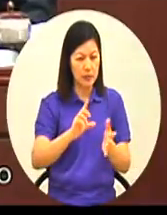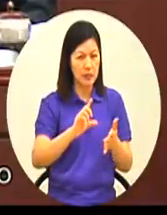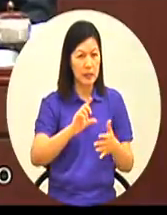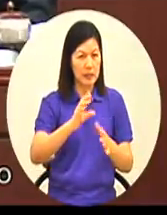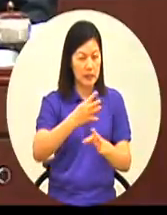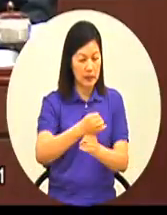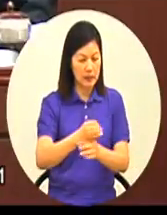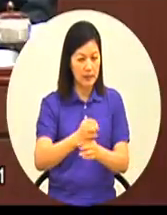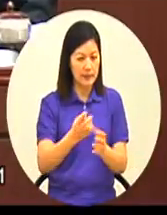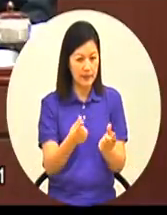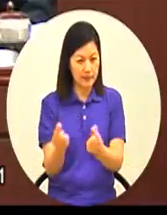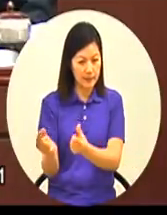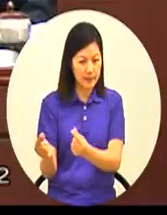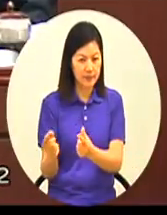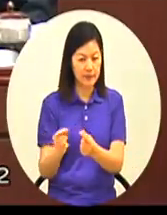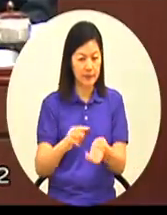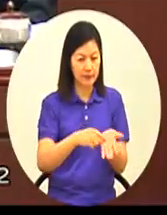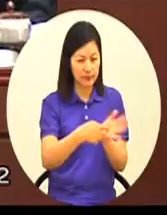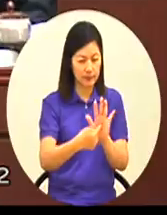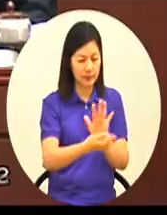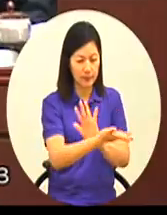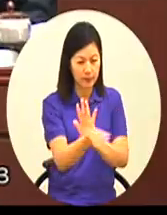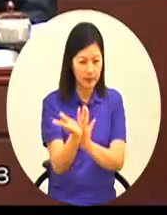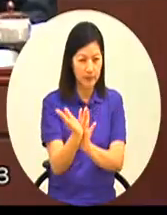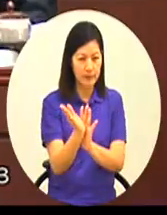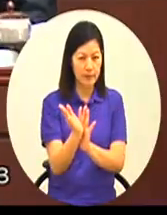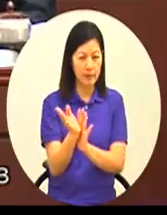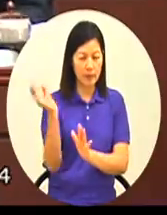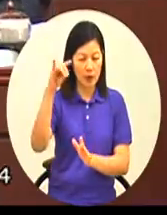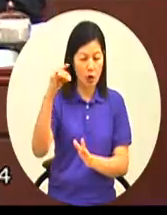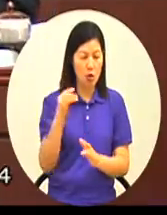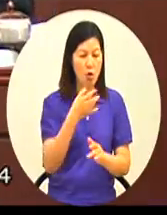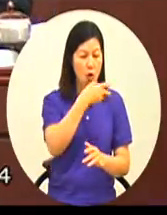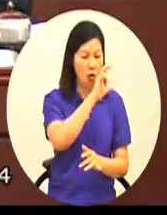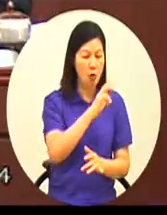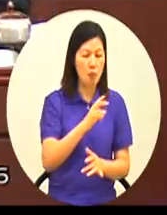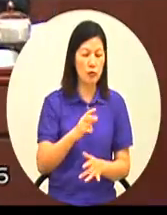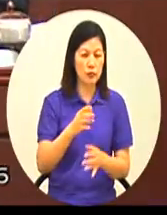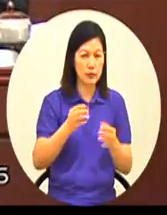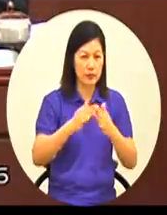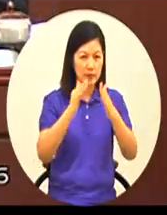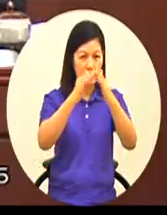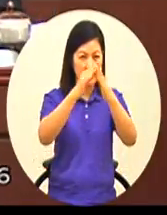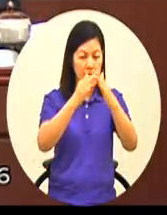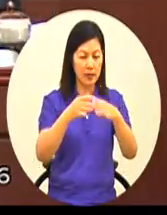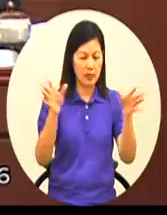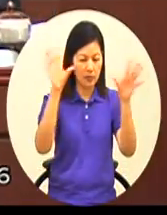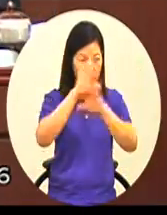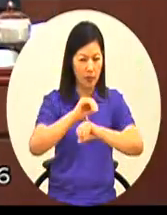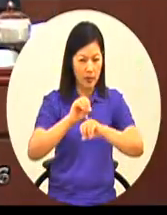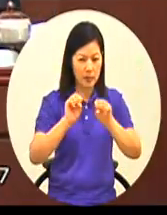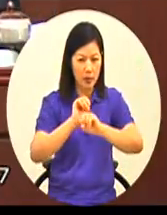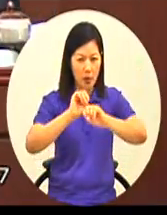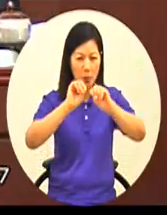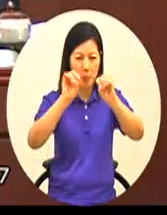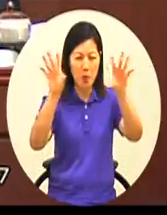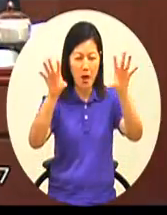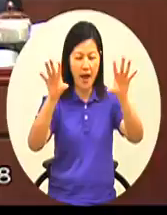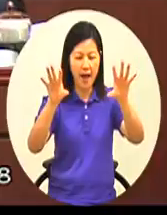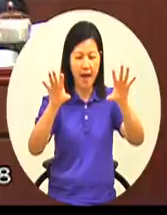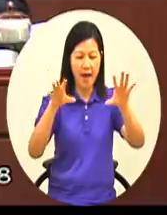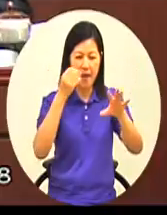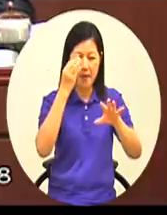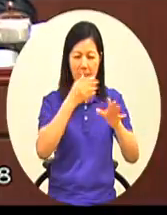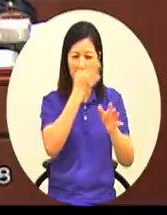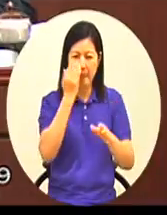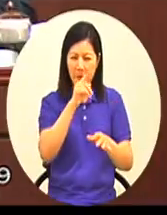演，让我们在左营南莲池潭南龙后塔 AM 的时阵，一旦增加一些光光的亮点哦，才不会晚上好像在那个